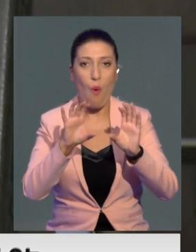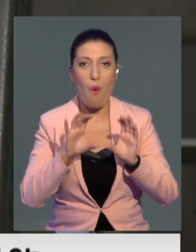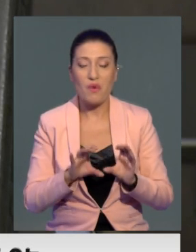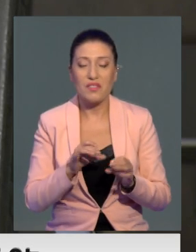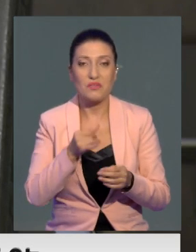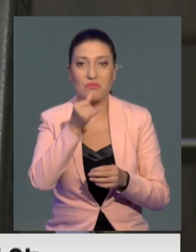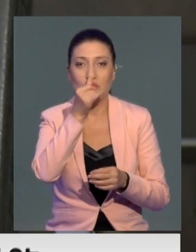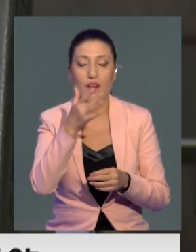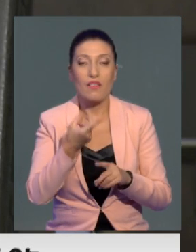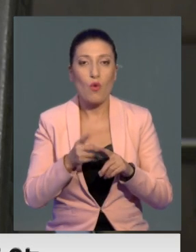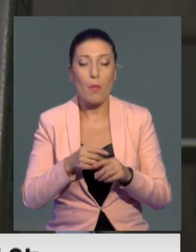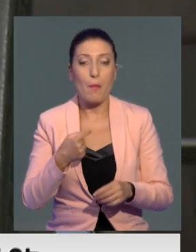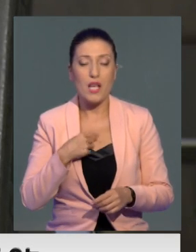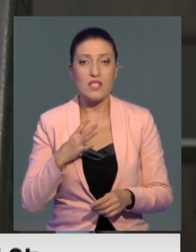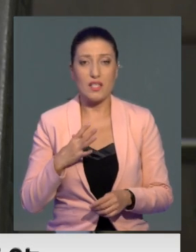մենք ստիպված ենք եղել,